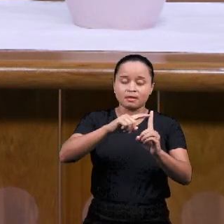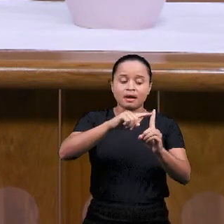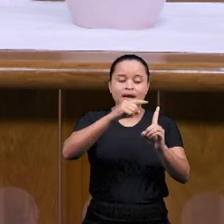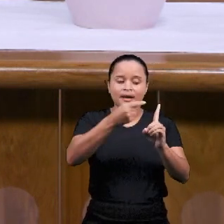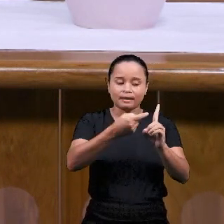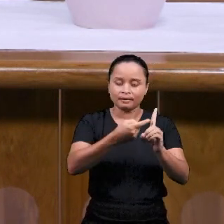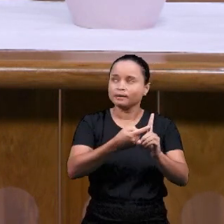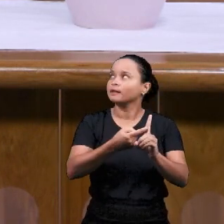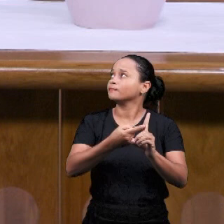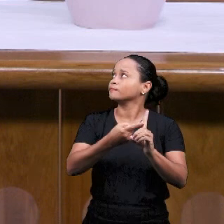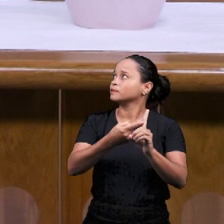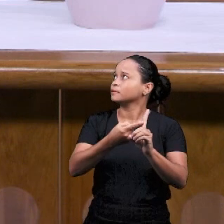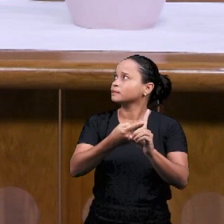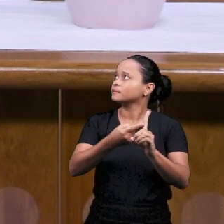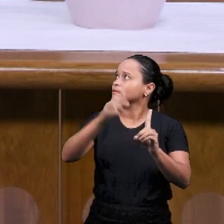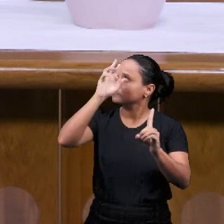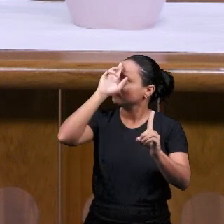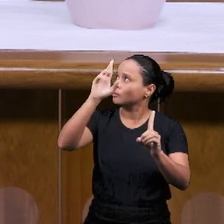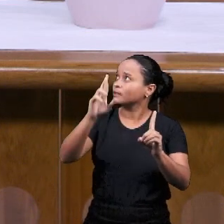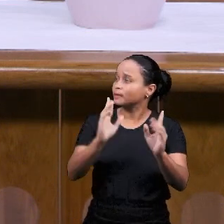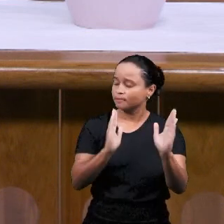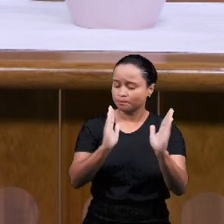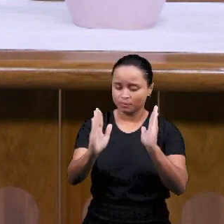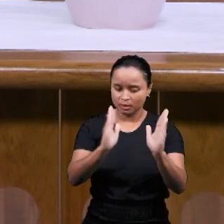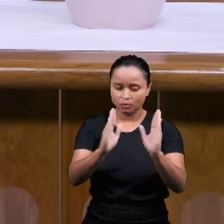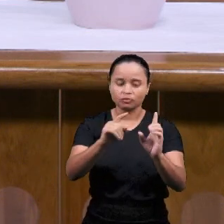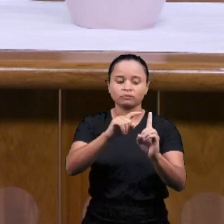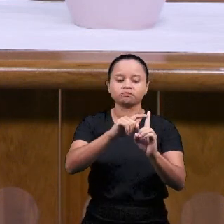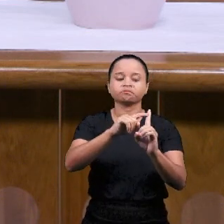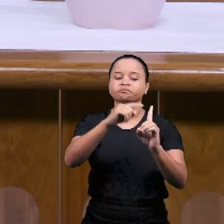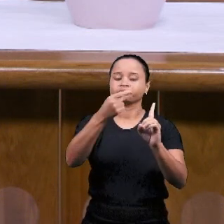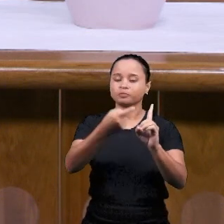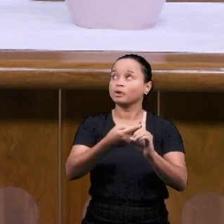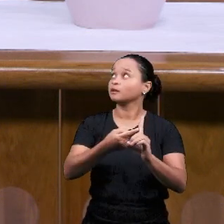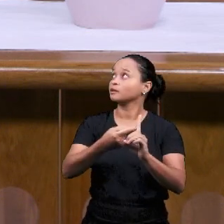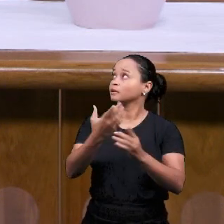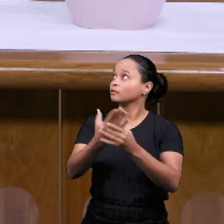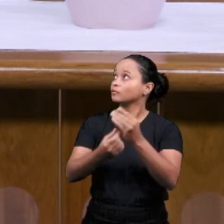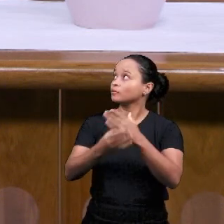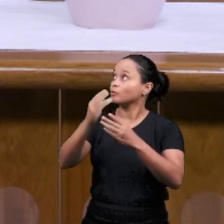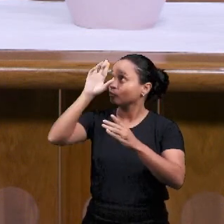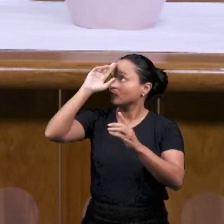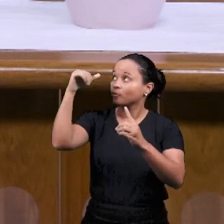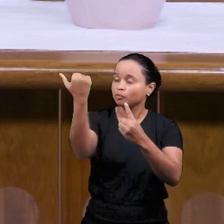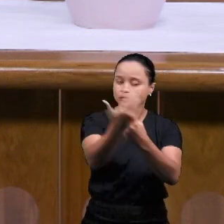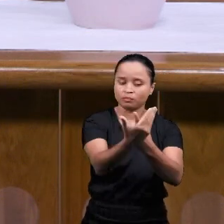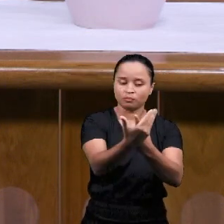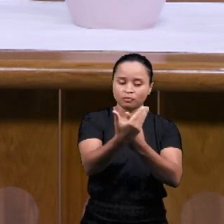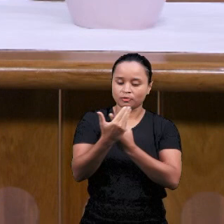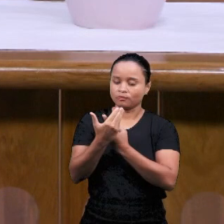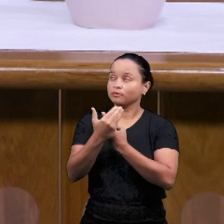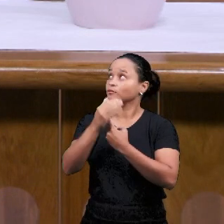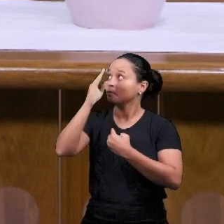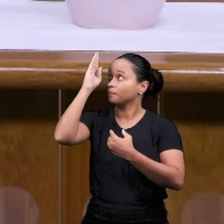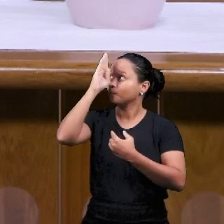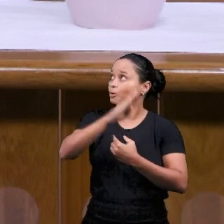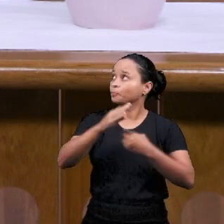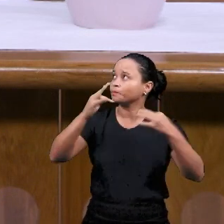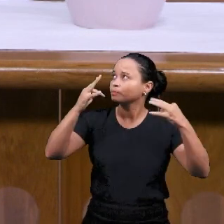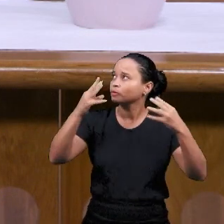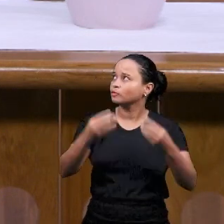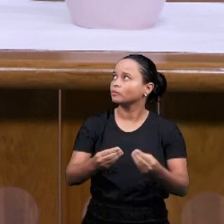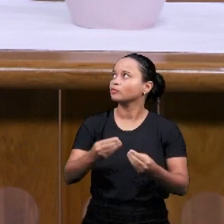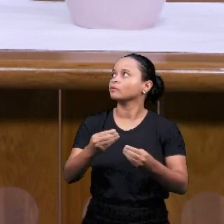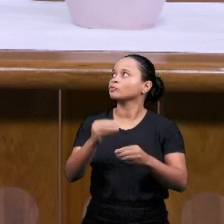qui sont enceintes et attendent leurs enfants, afin que pendant cette période de grossesse, ta main puisse délivrer tes servantes de tout mal. En gardant